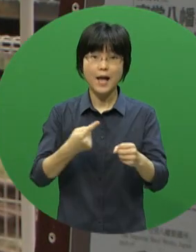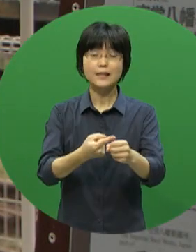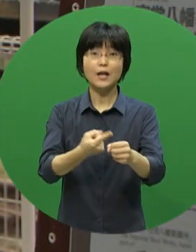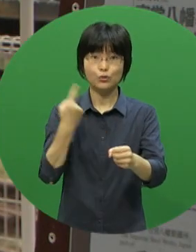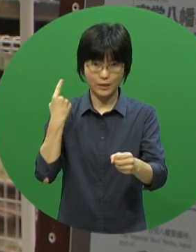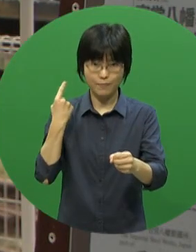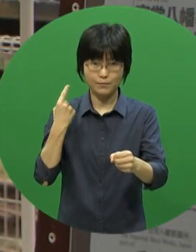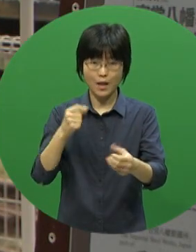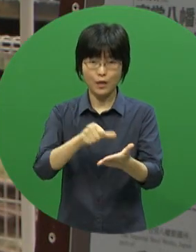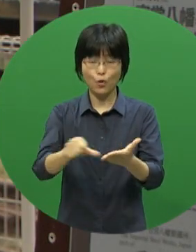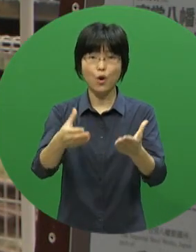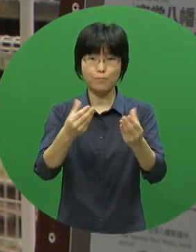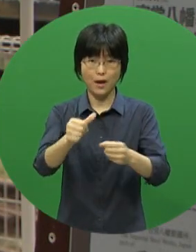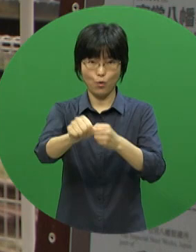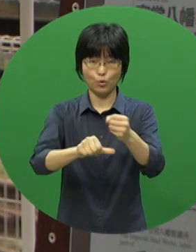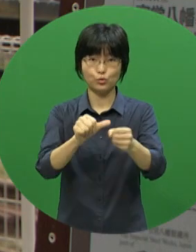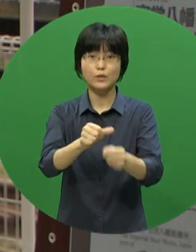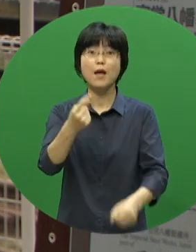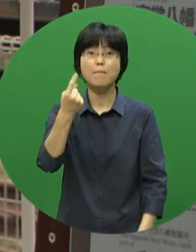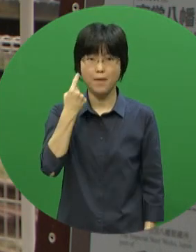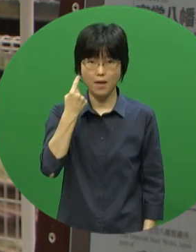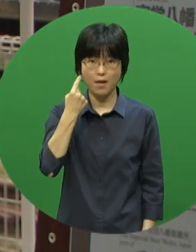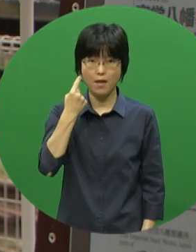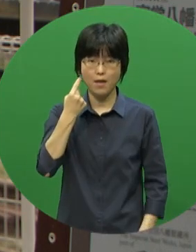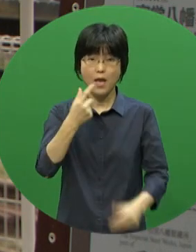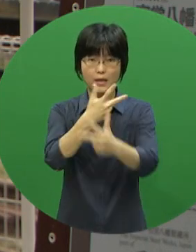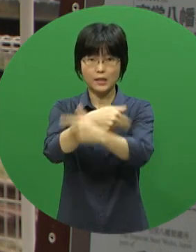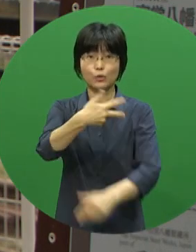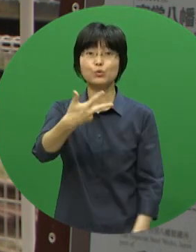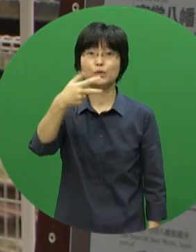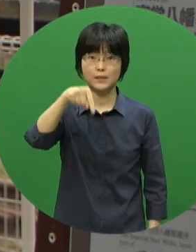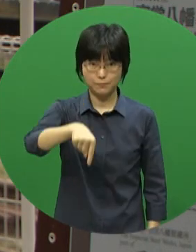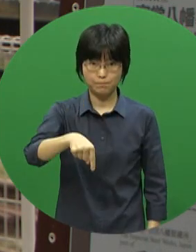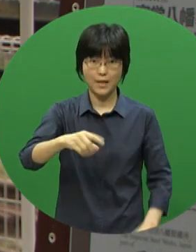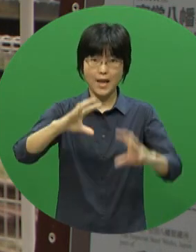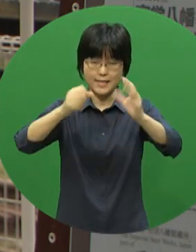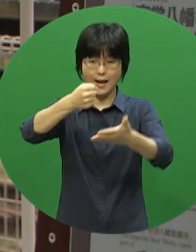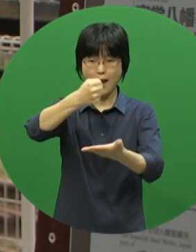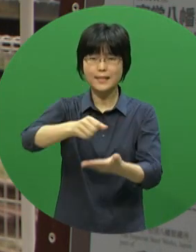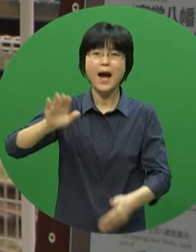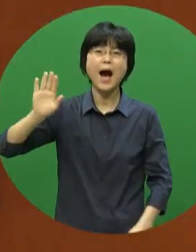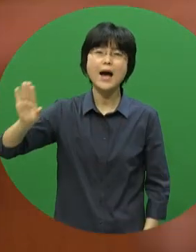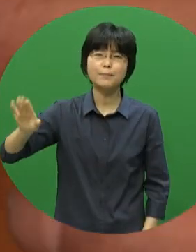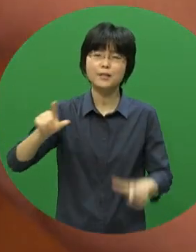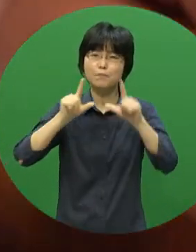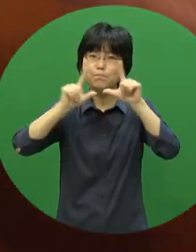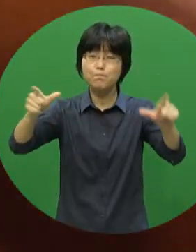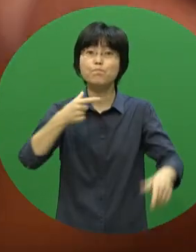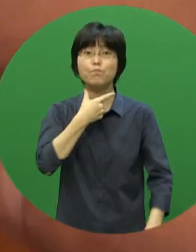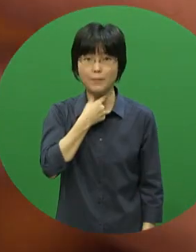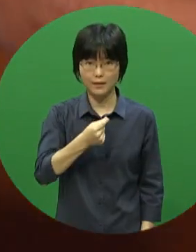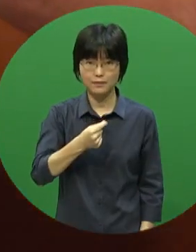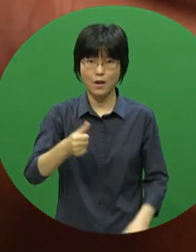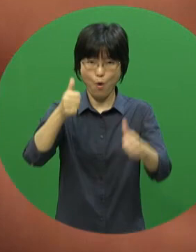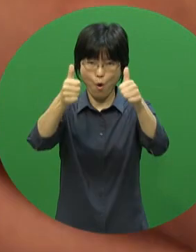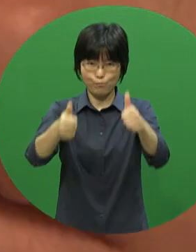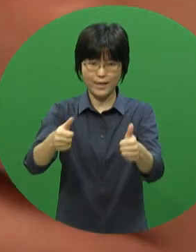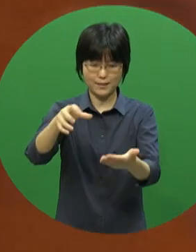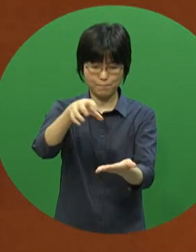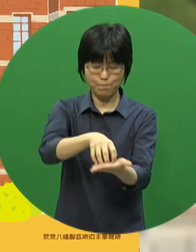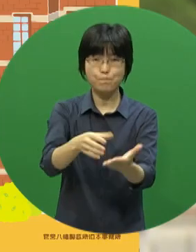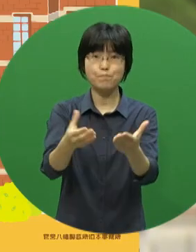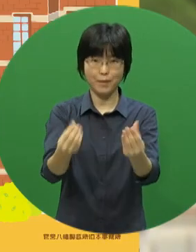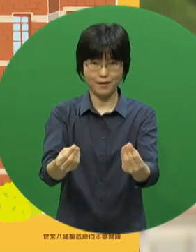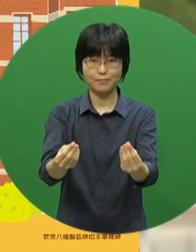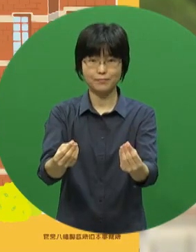昨年登録5周年を迎え、もっと北九州市の世界遺産を盛り上げようとホームページを開設しました。詳細な